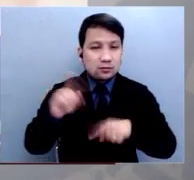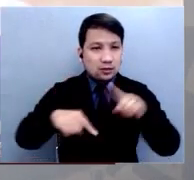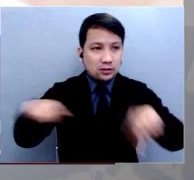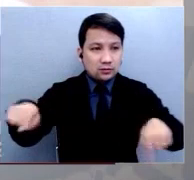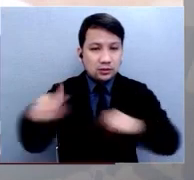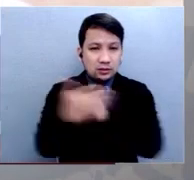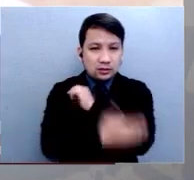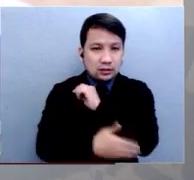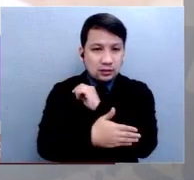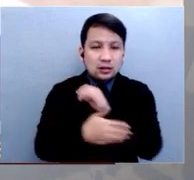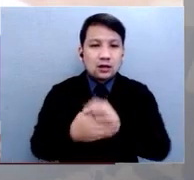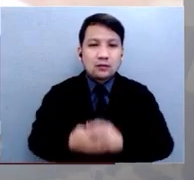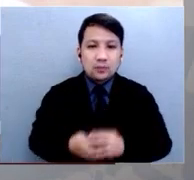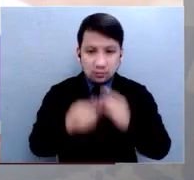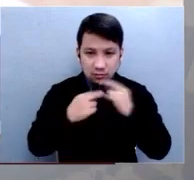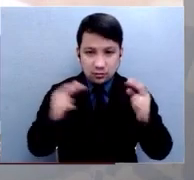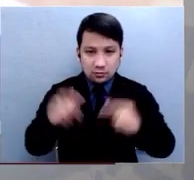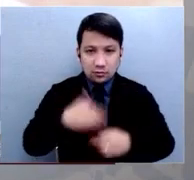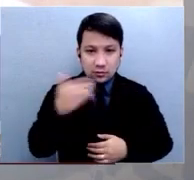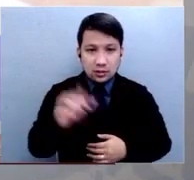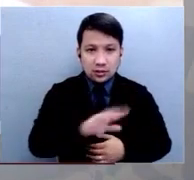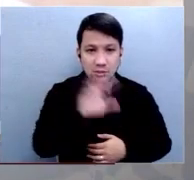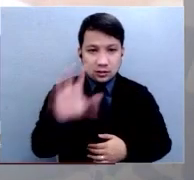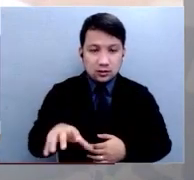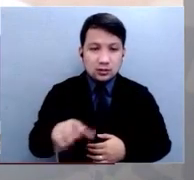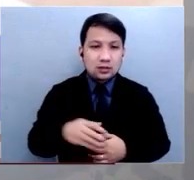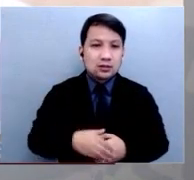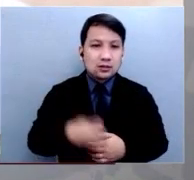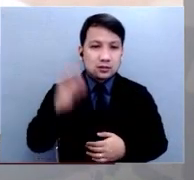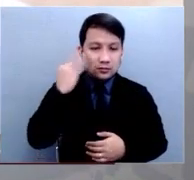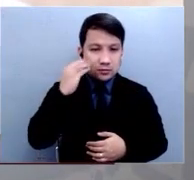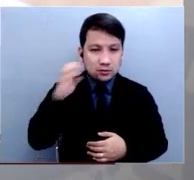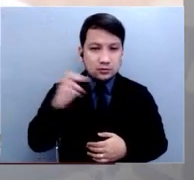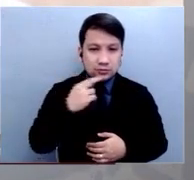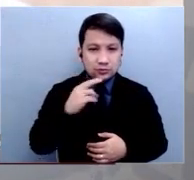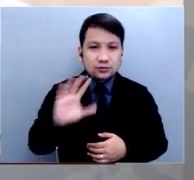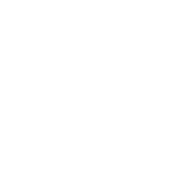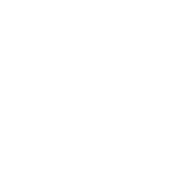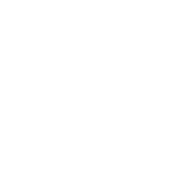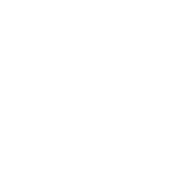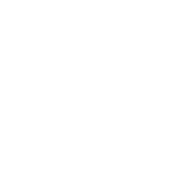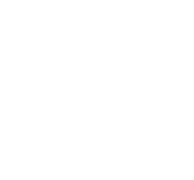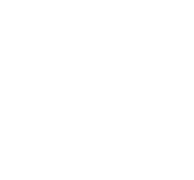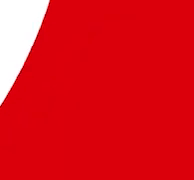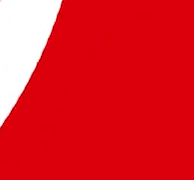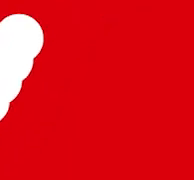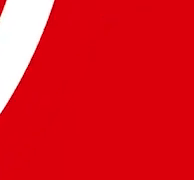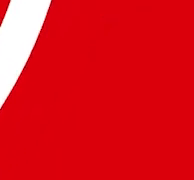Nagbabalita mula sa frontline, Marian Enriquez, News 5.